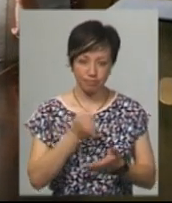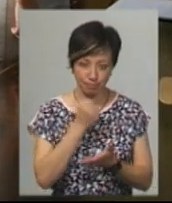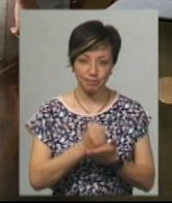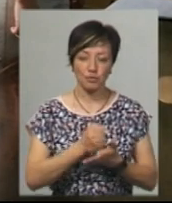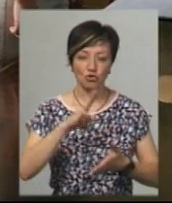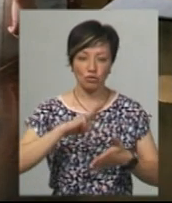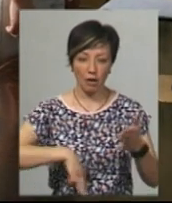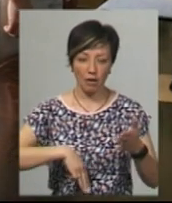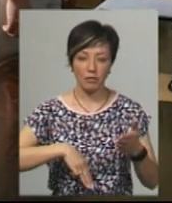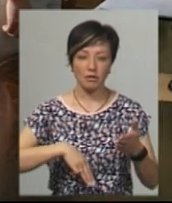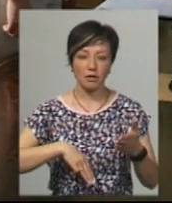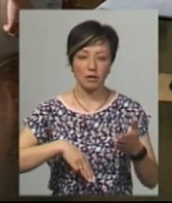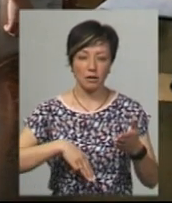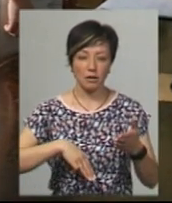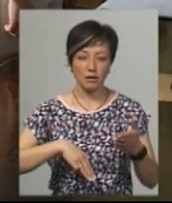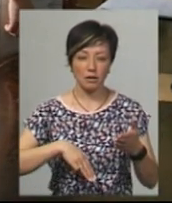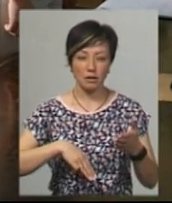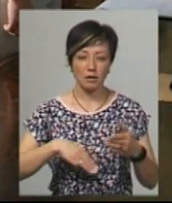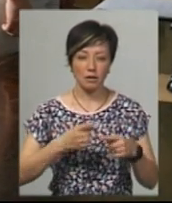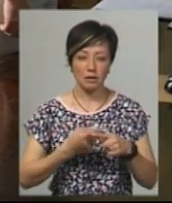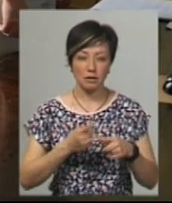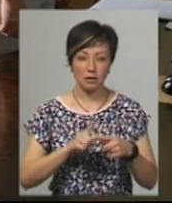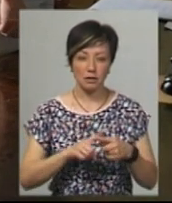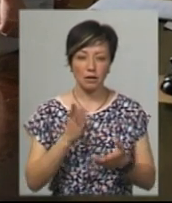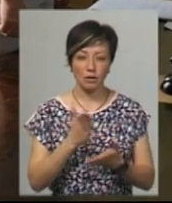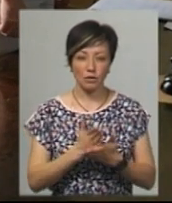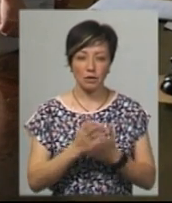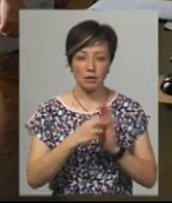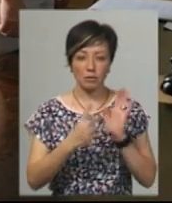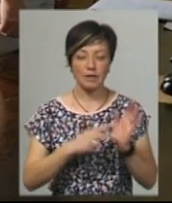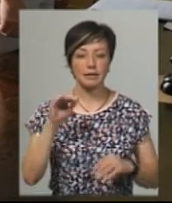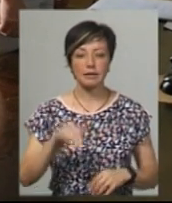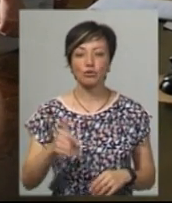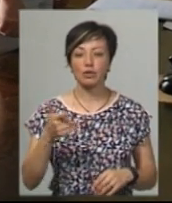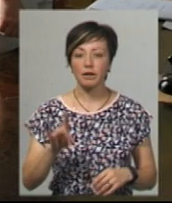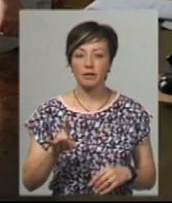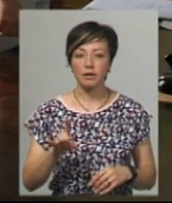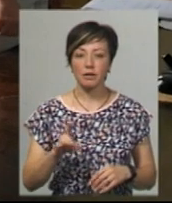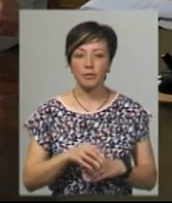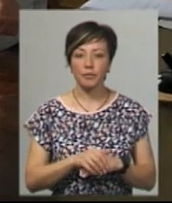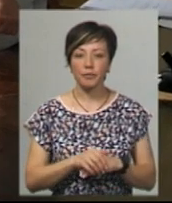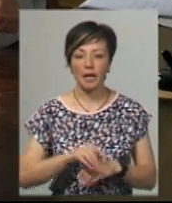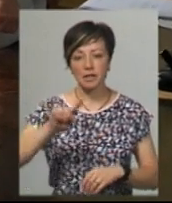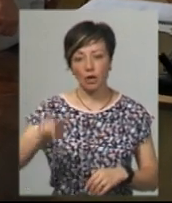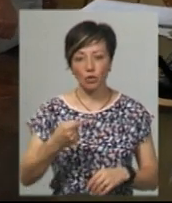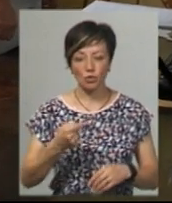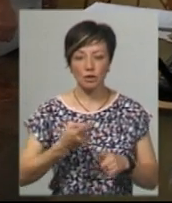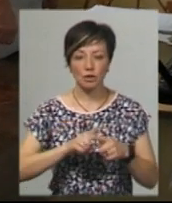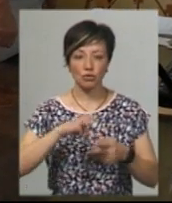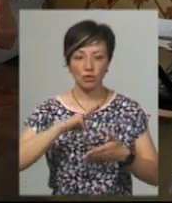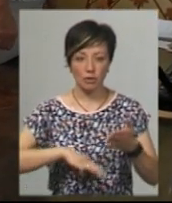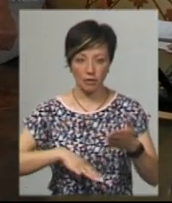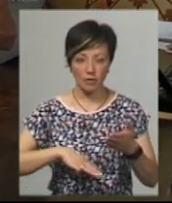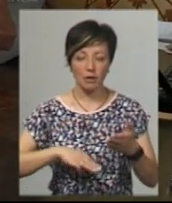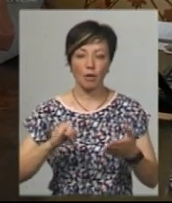розмірі 1 000 неоподаткованих мінімумів доходів громадян, що становить 17 тисяч гривень. Тягнути Ляшка Віктора Кирилловича на суд держави судові